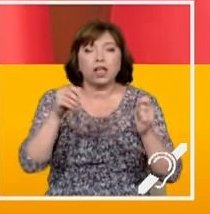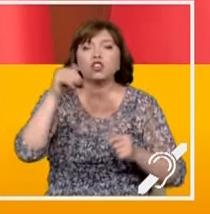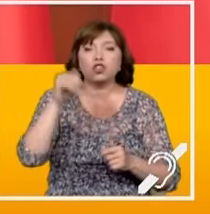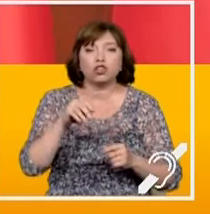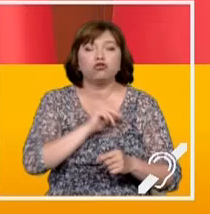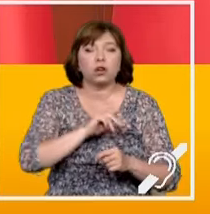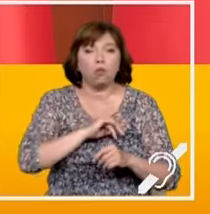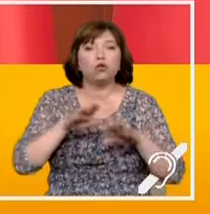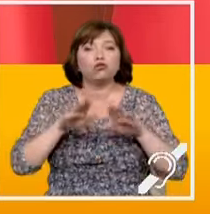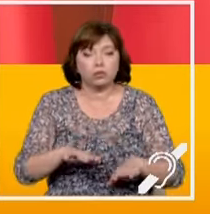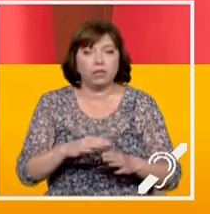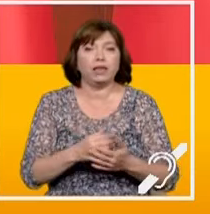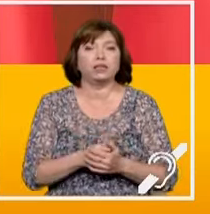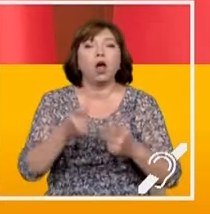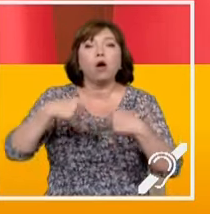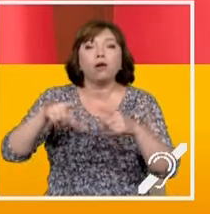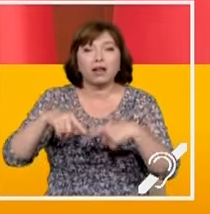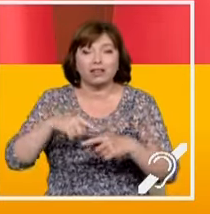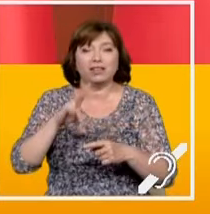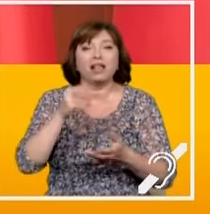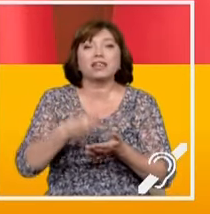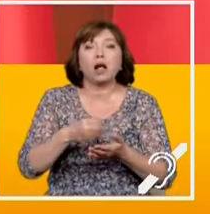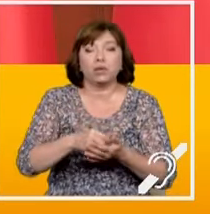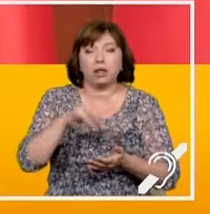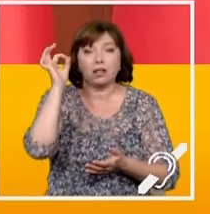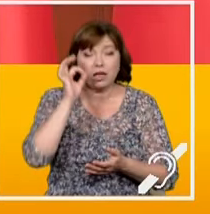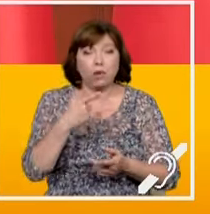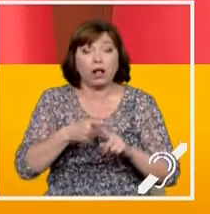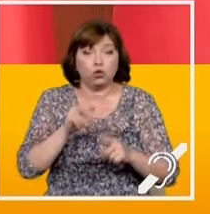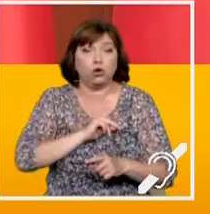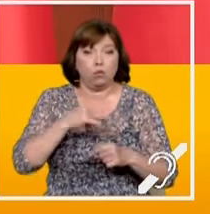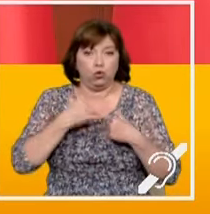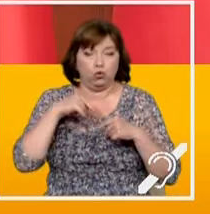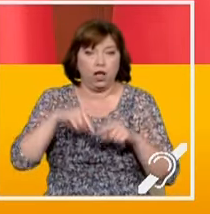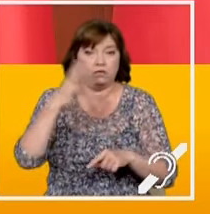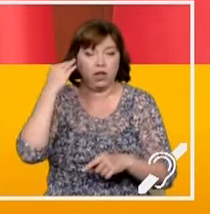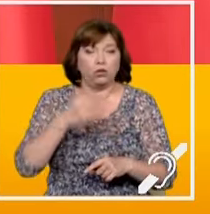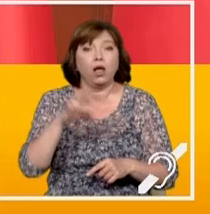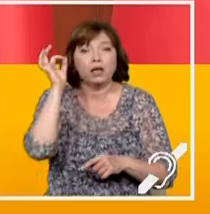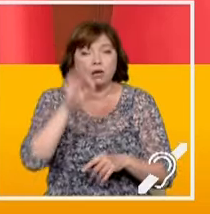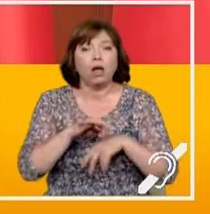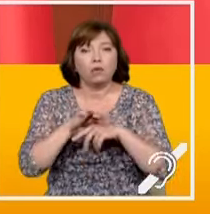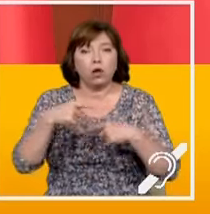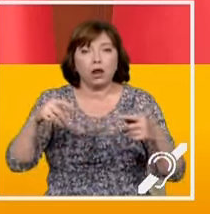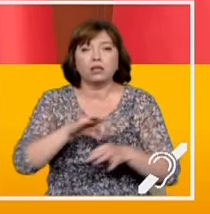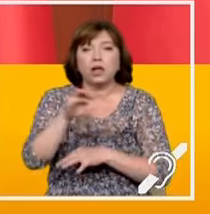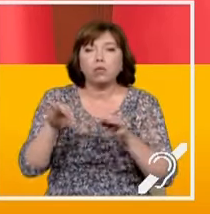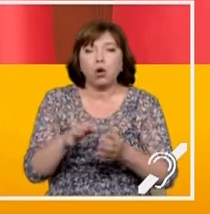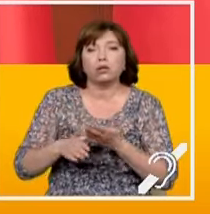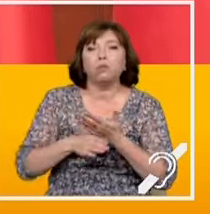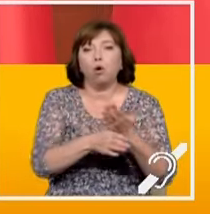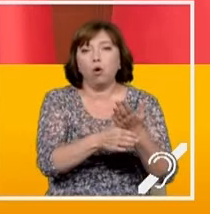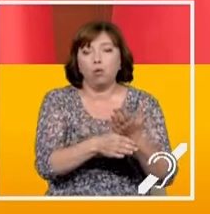prin companiile cu capital german care activează în țara noastră. Germania desfășoară proiecte de asistență